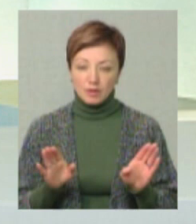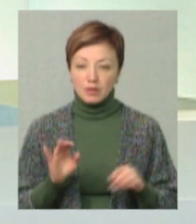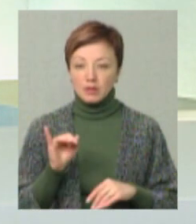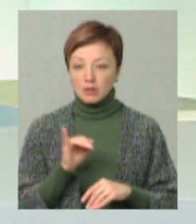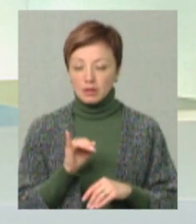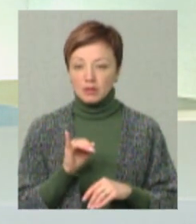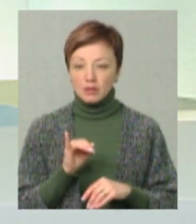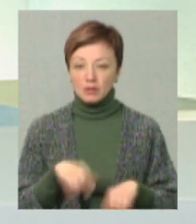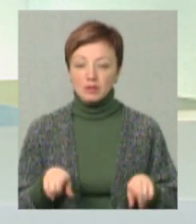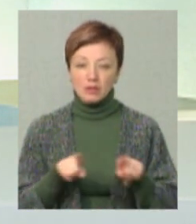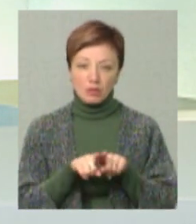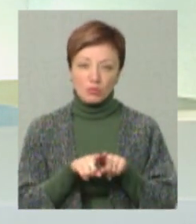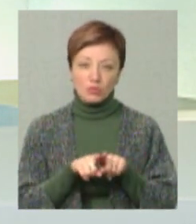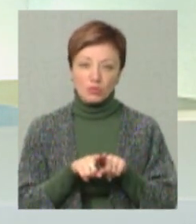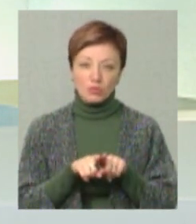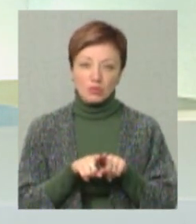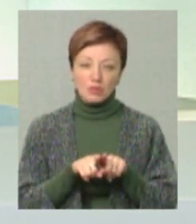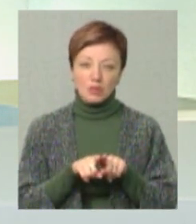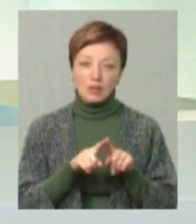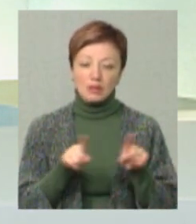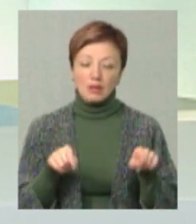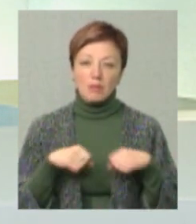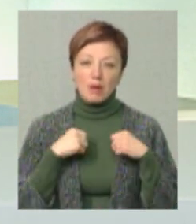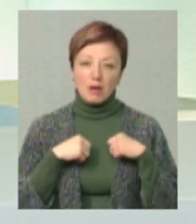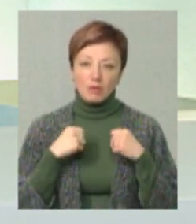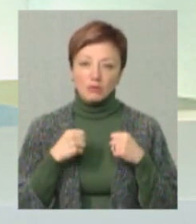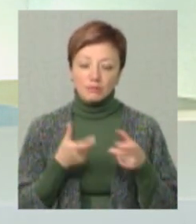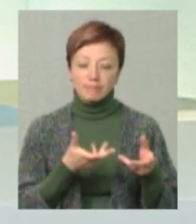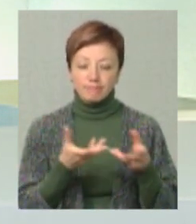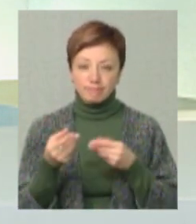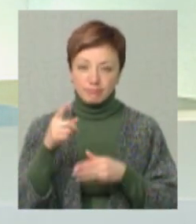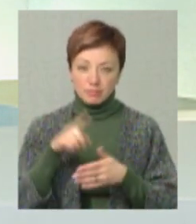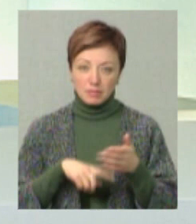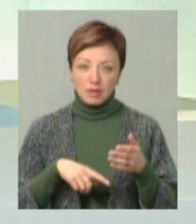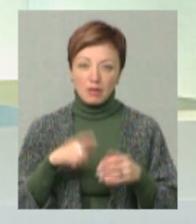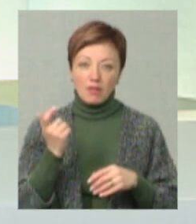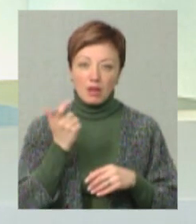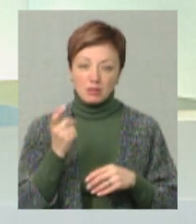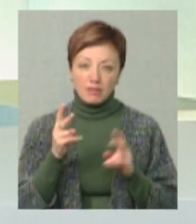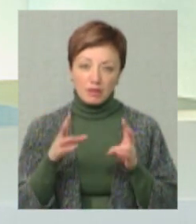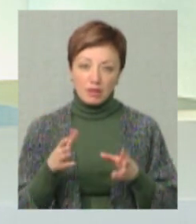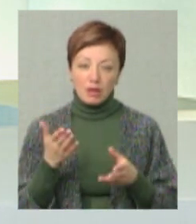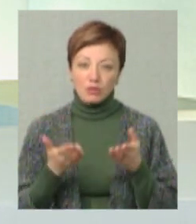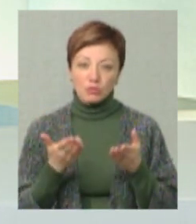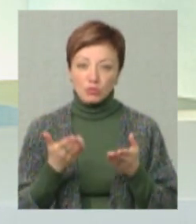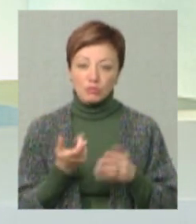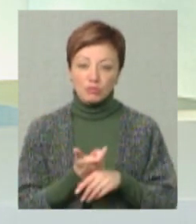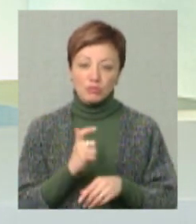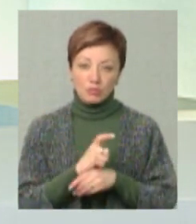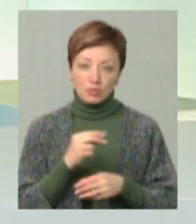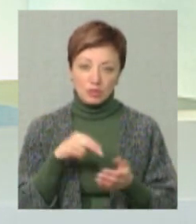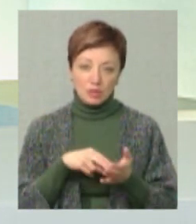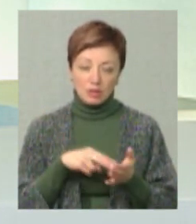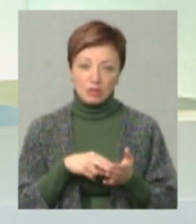Так, ну і, власне, також вони намагаються переконувати орендарів, якщо ціни